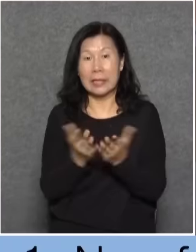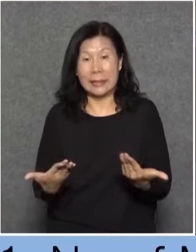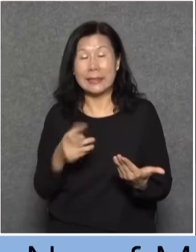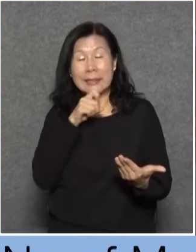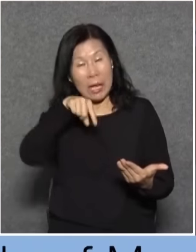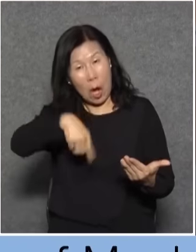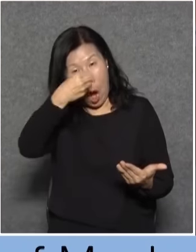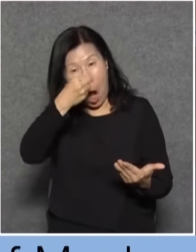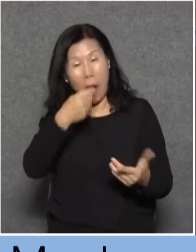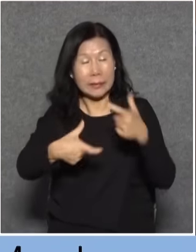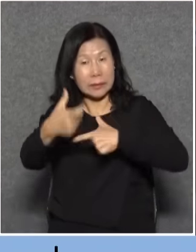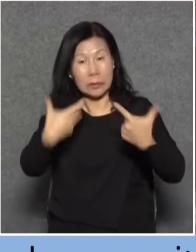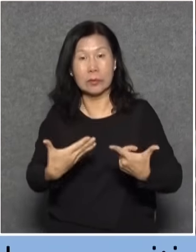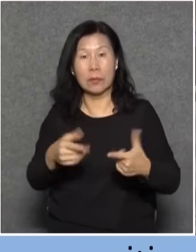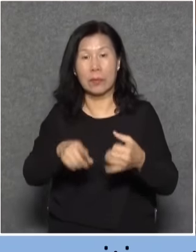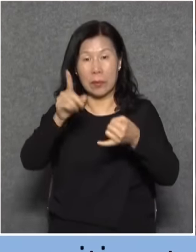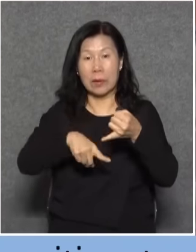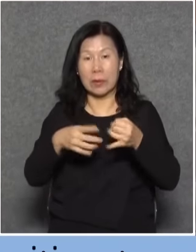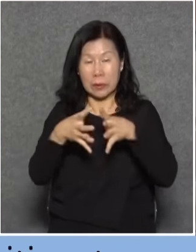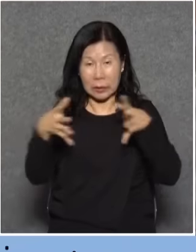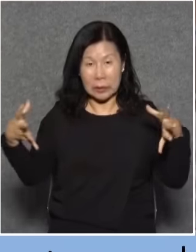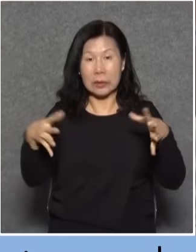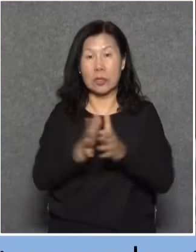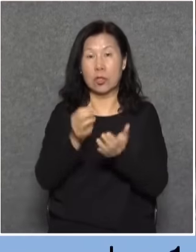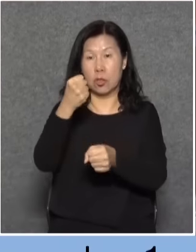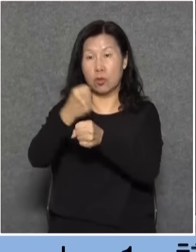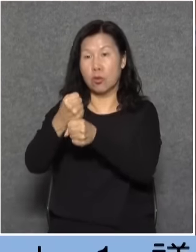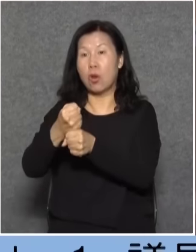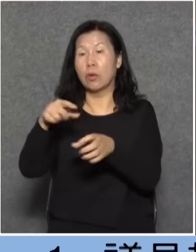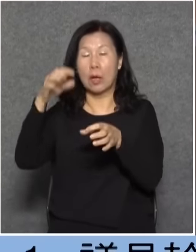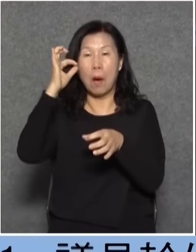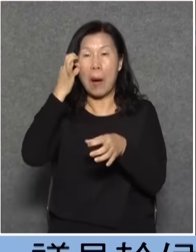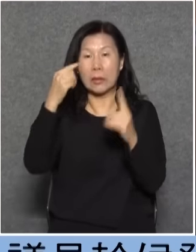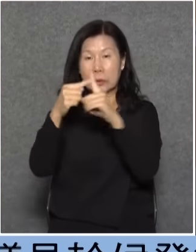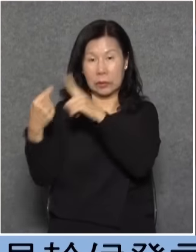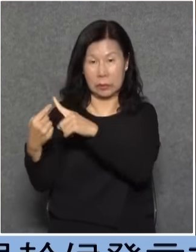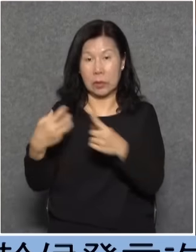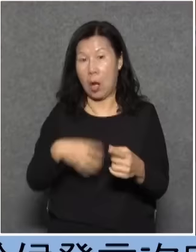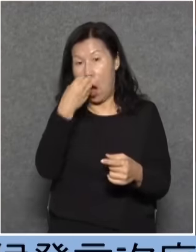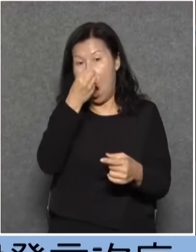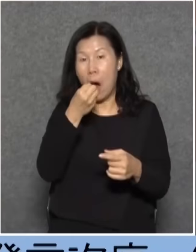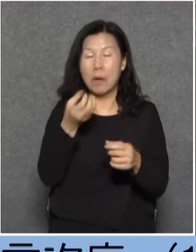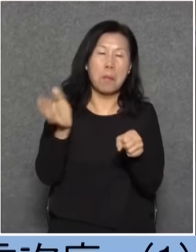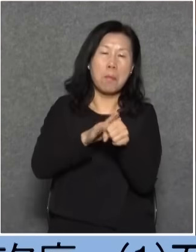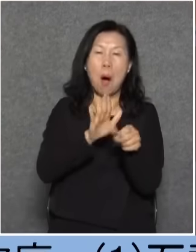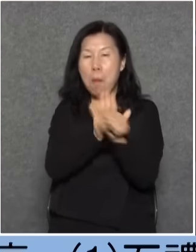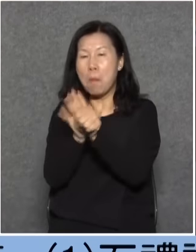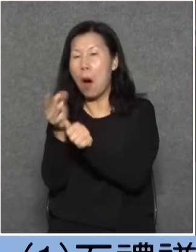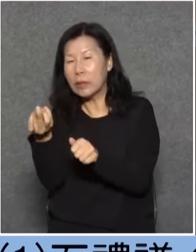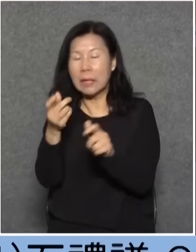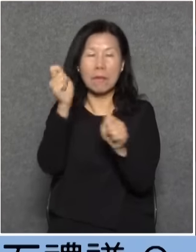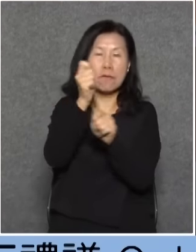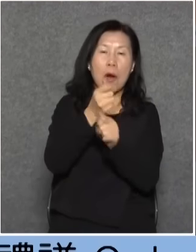的香港经济是造成大规模在职贫穷的元凶，特区政府那些小修小补的福利津